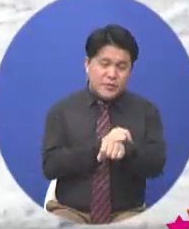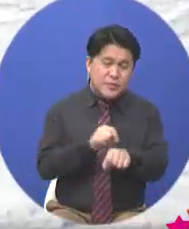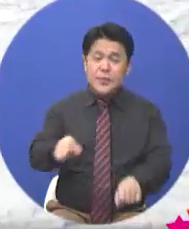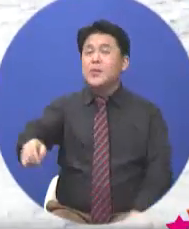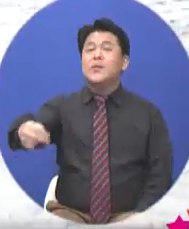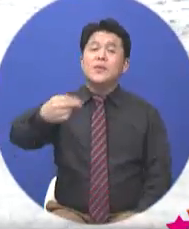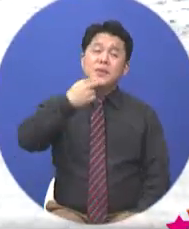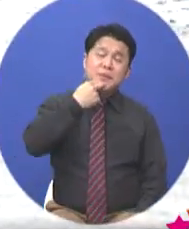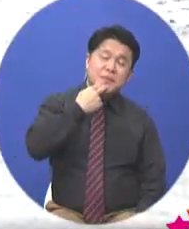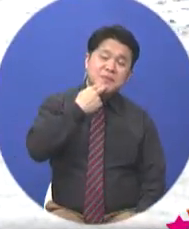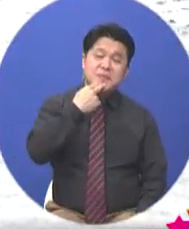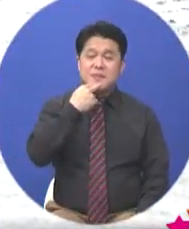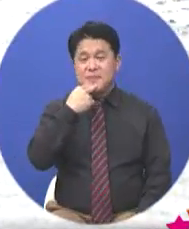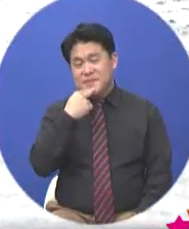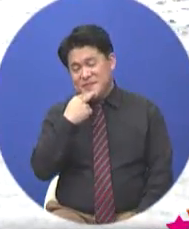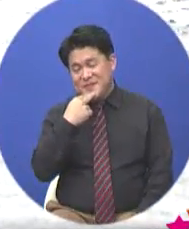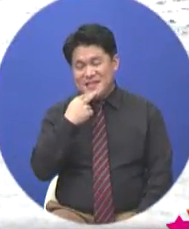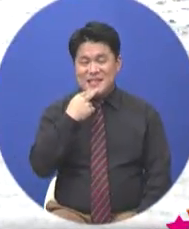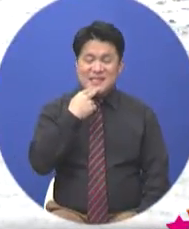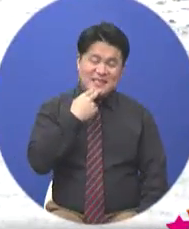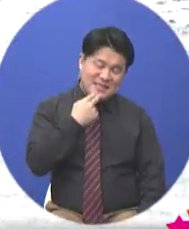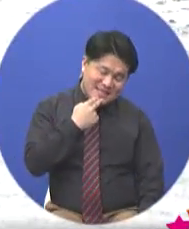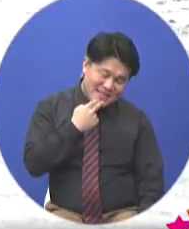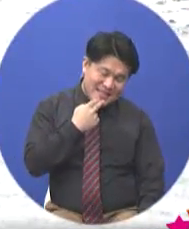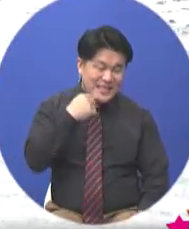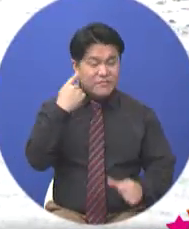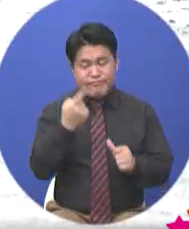별거 있더냐